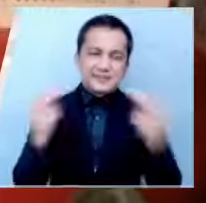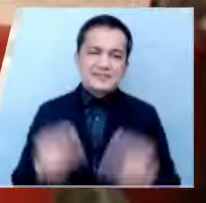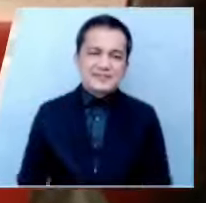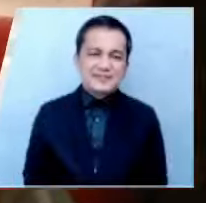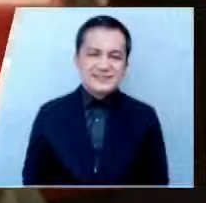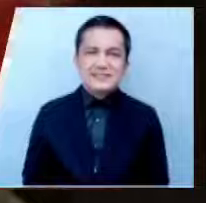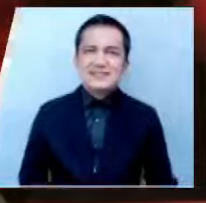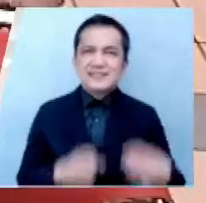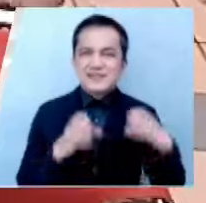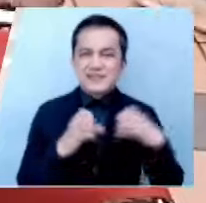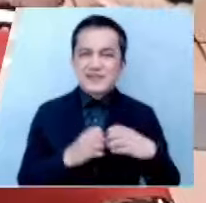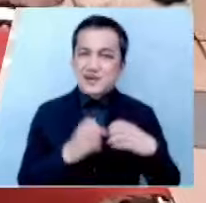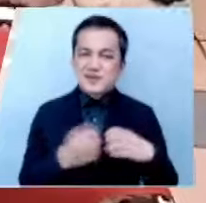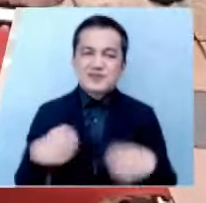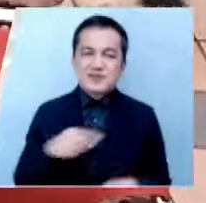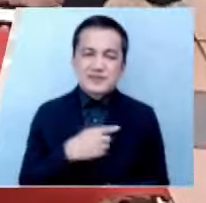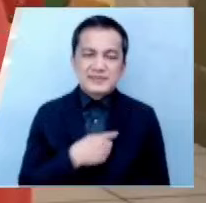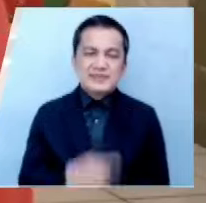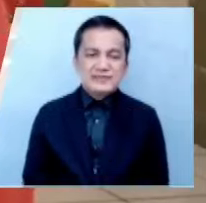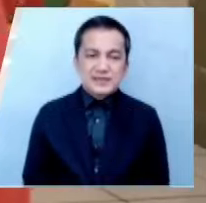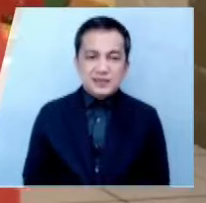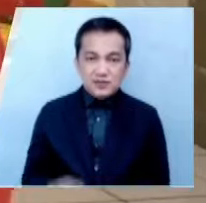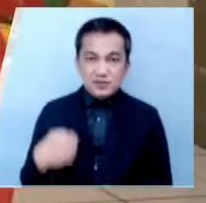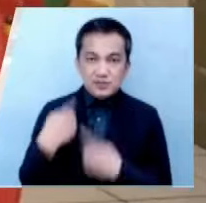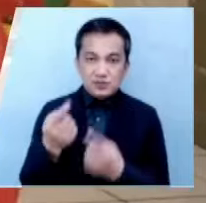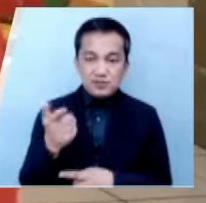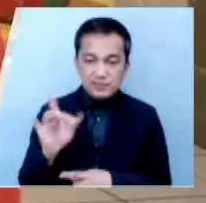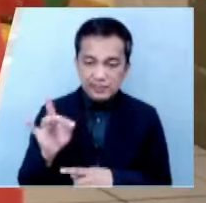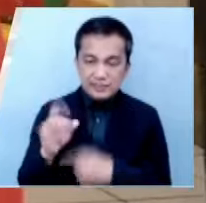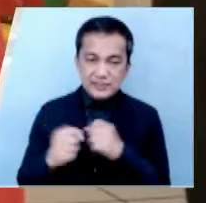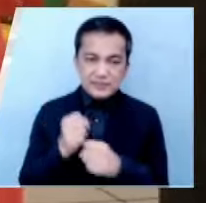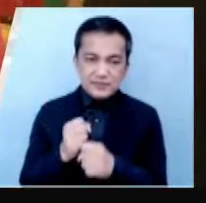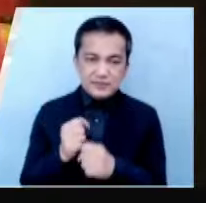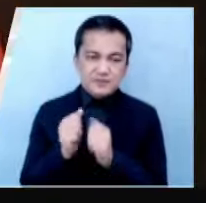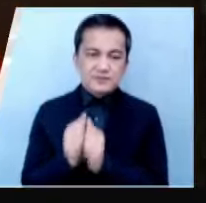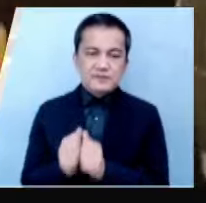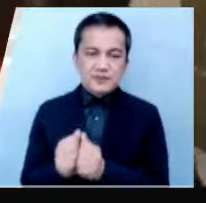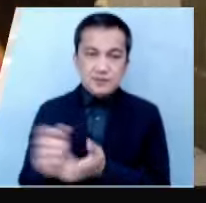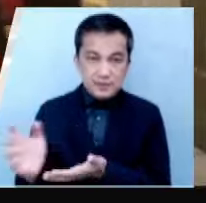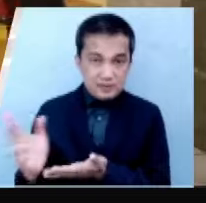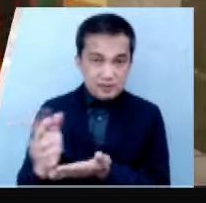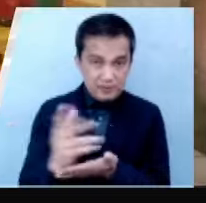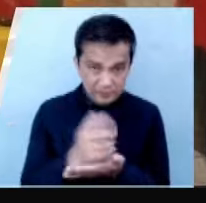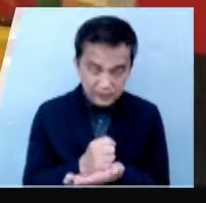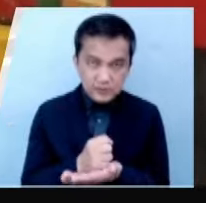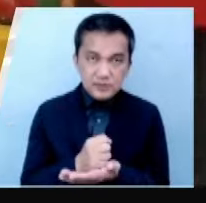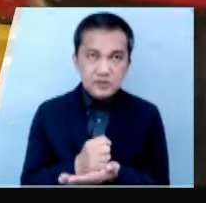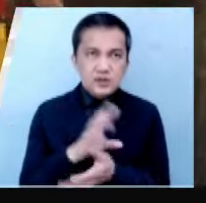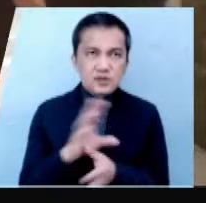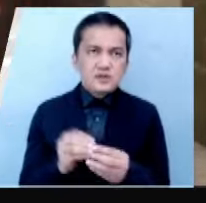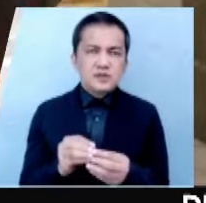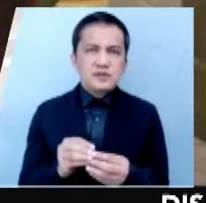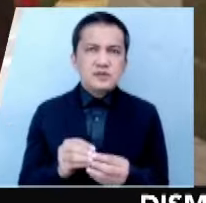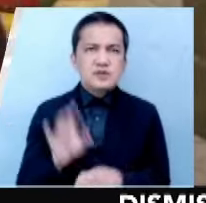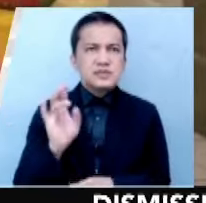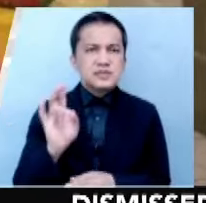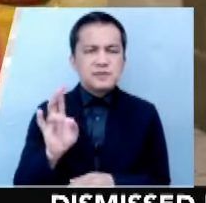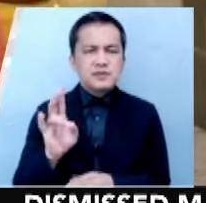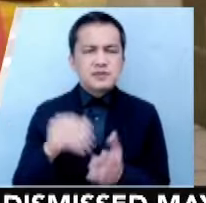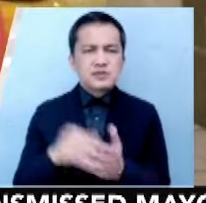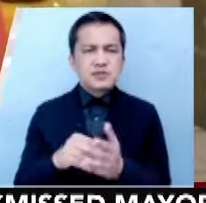Sa 28 years po nating magkasama ay nakapag-kolekta na po tayo ng almost 70,000 bags of blood.